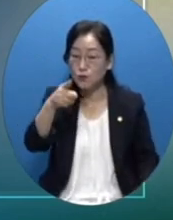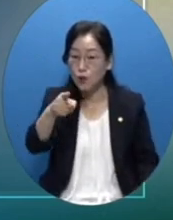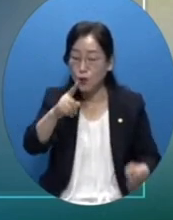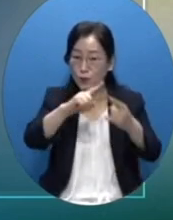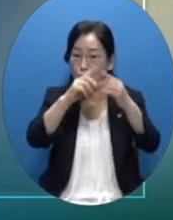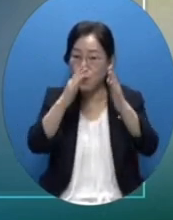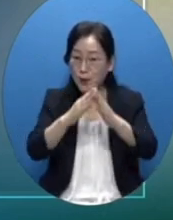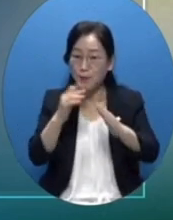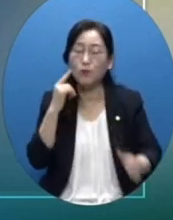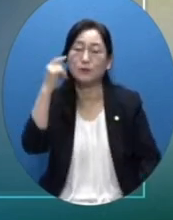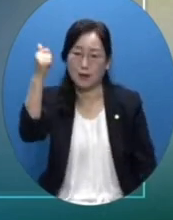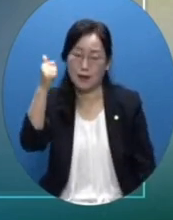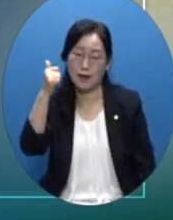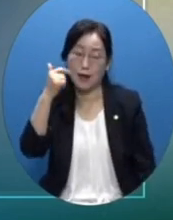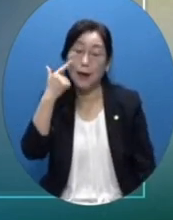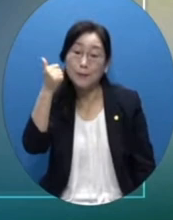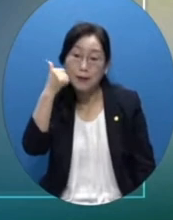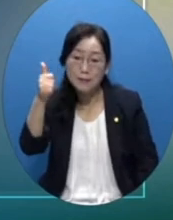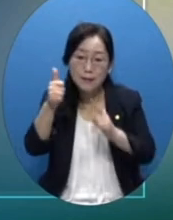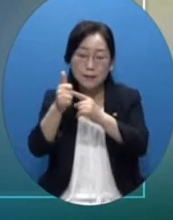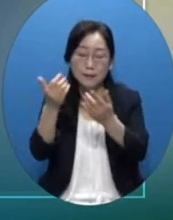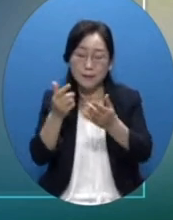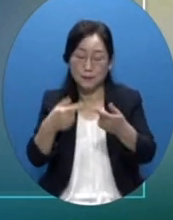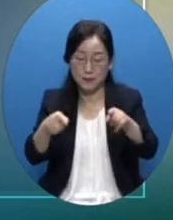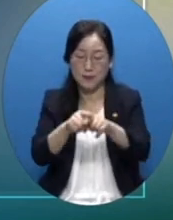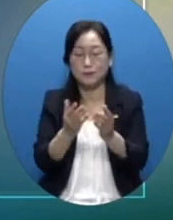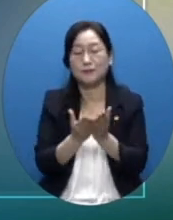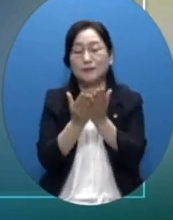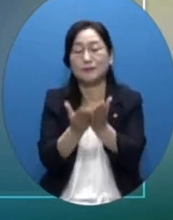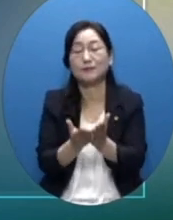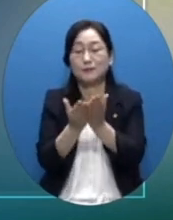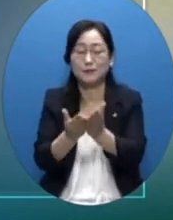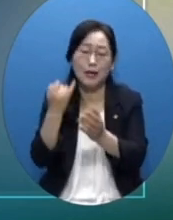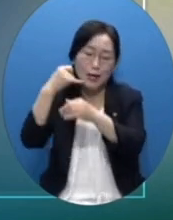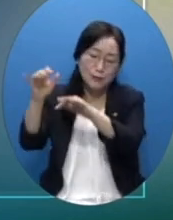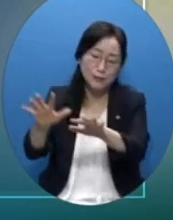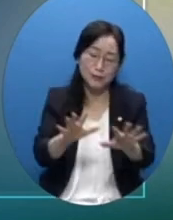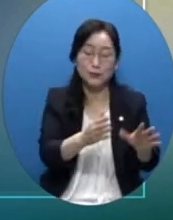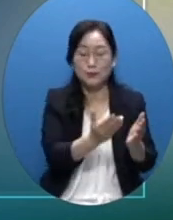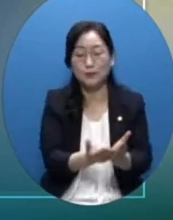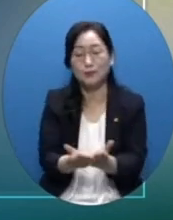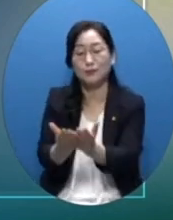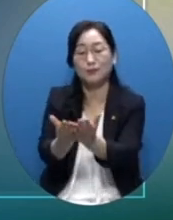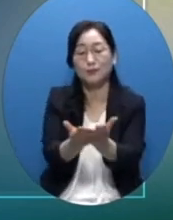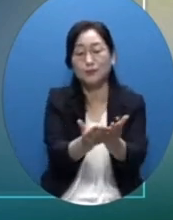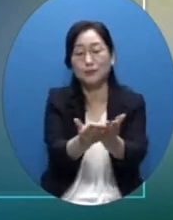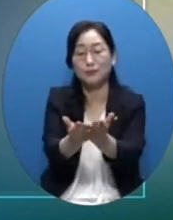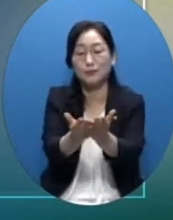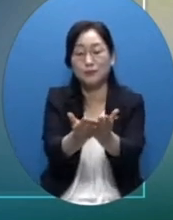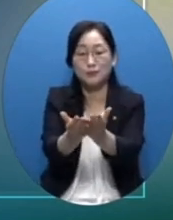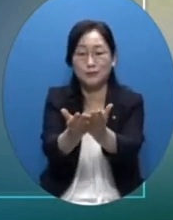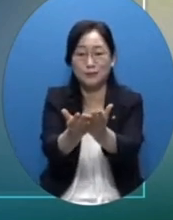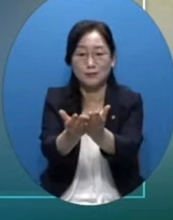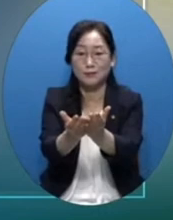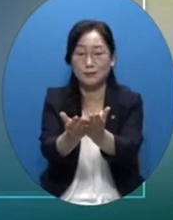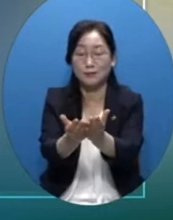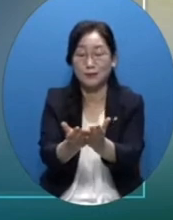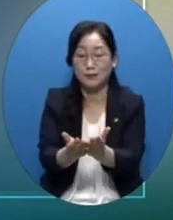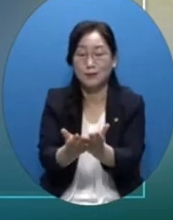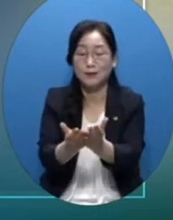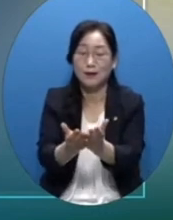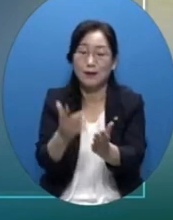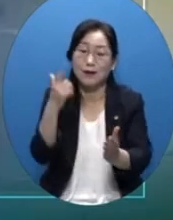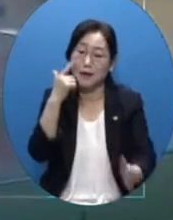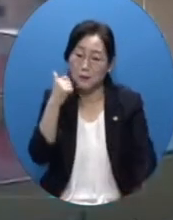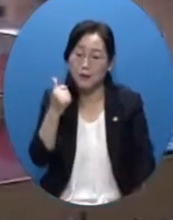함께 보트를 타고 구슬 흰 달하면서 같이 아바